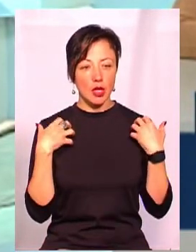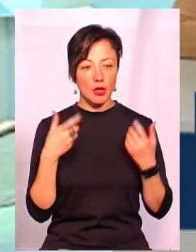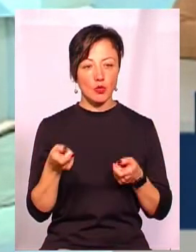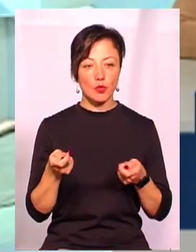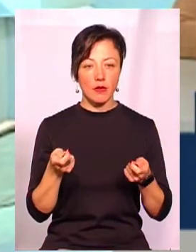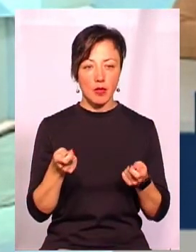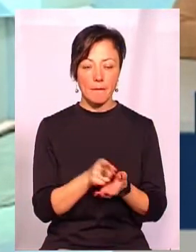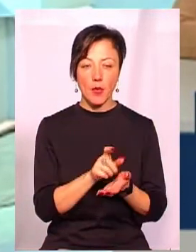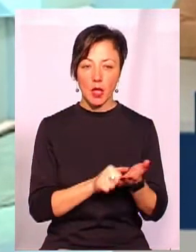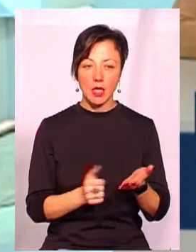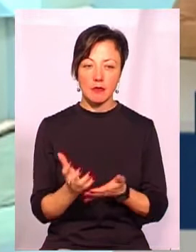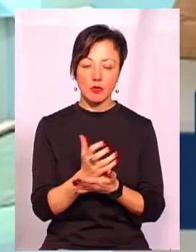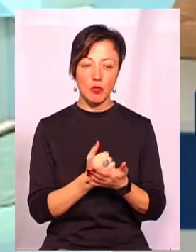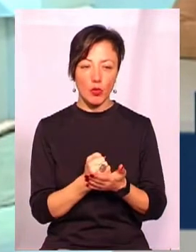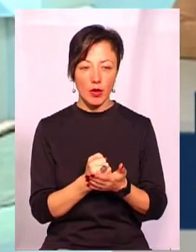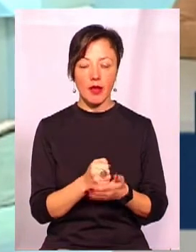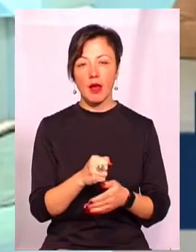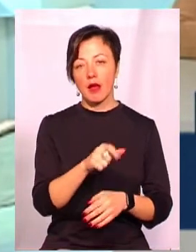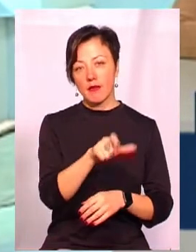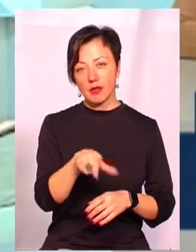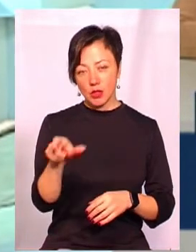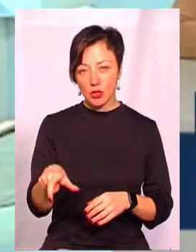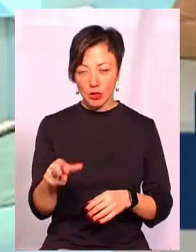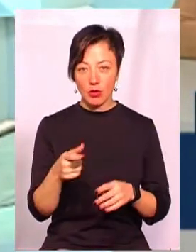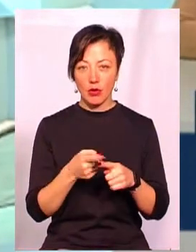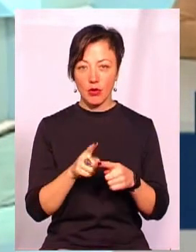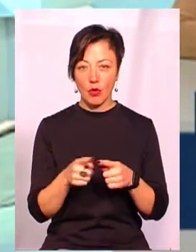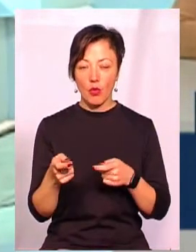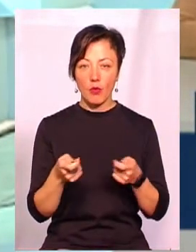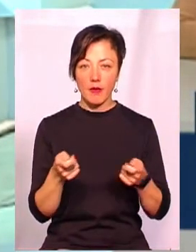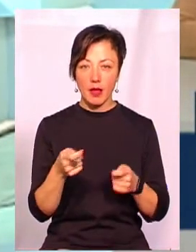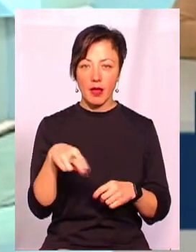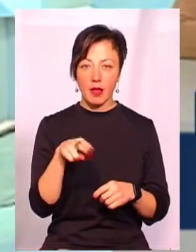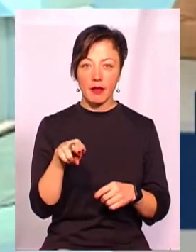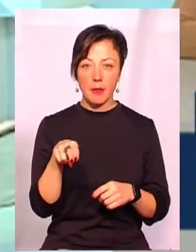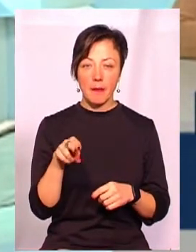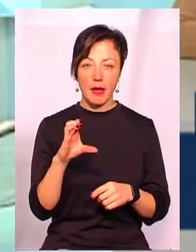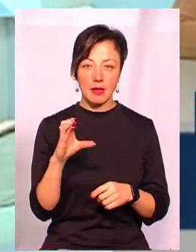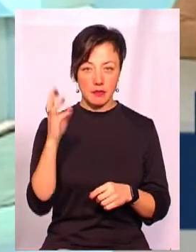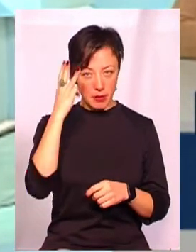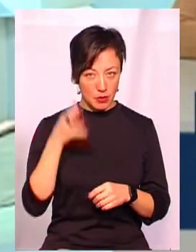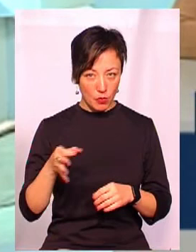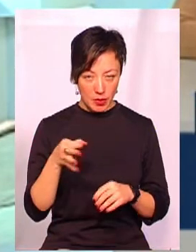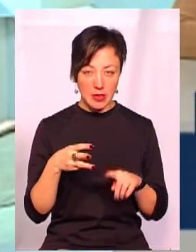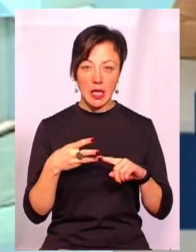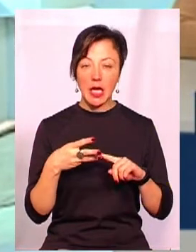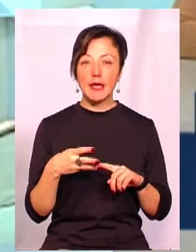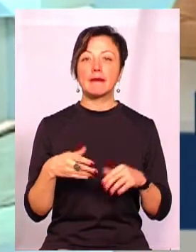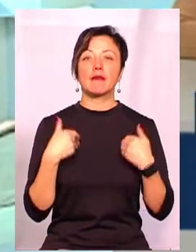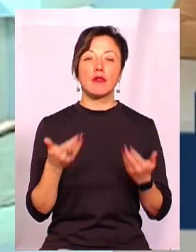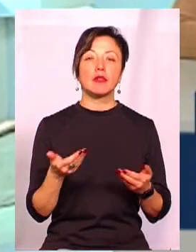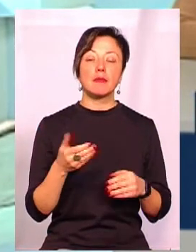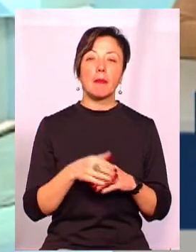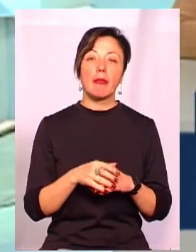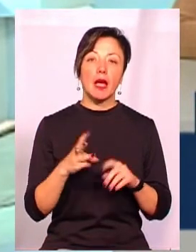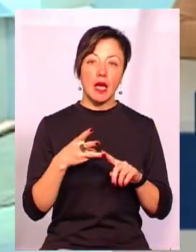начальницею управління податків і зборів з фізичних осіб головного управління ДПС у Хмельницькій області. Вітаю вас, пані